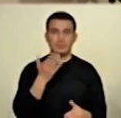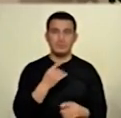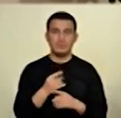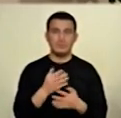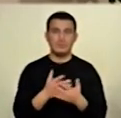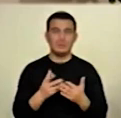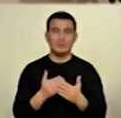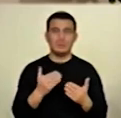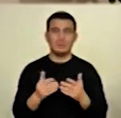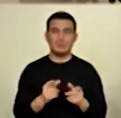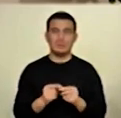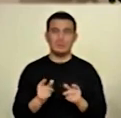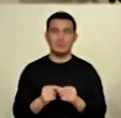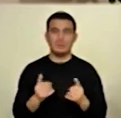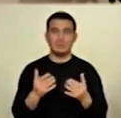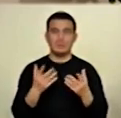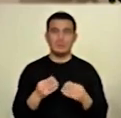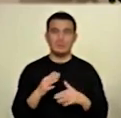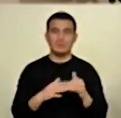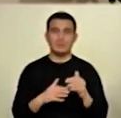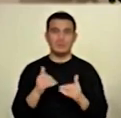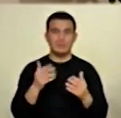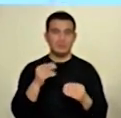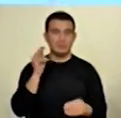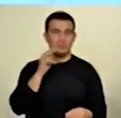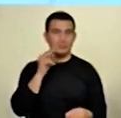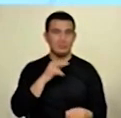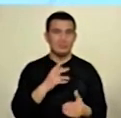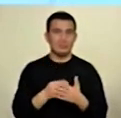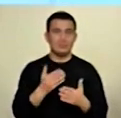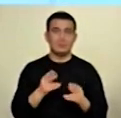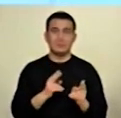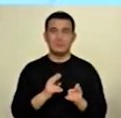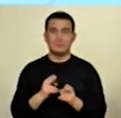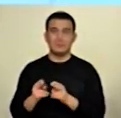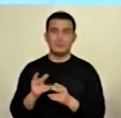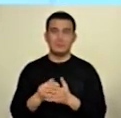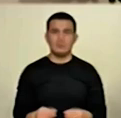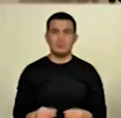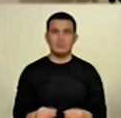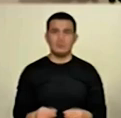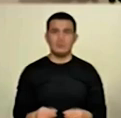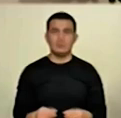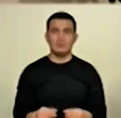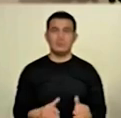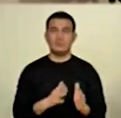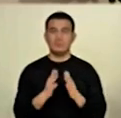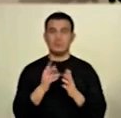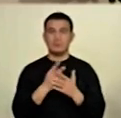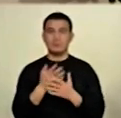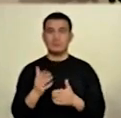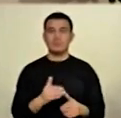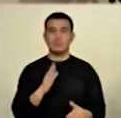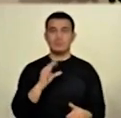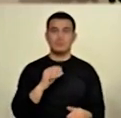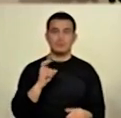O'sha yo'riqnoma asosida bugungi amaliy darsimizni qanday bajarishimiz ketma-ketligi bilan tanishib olamiz. Demak, veb